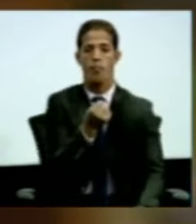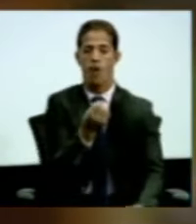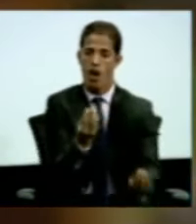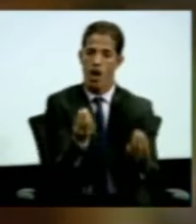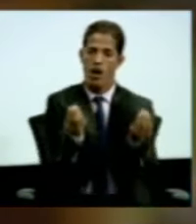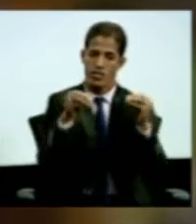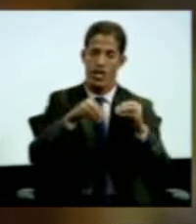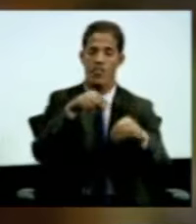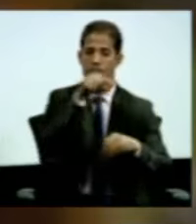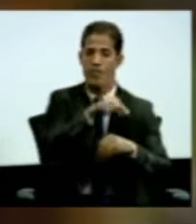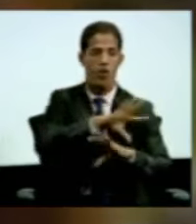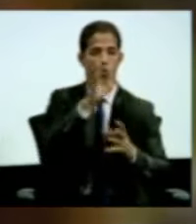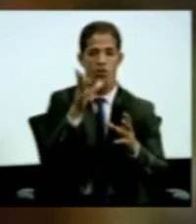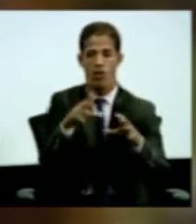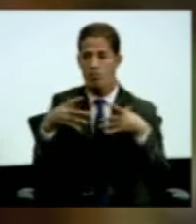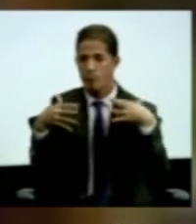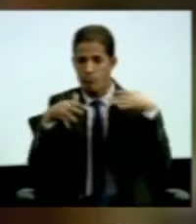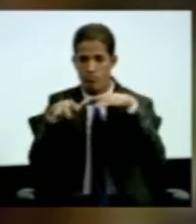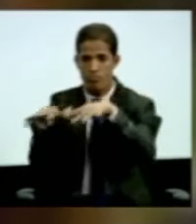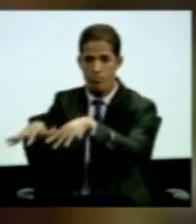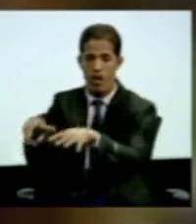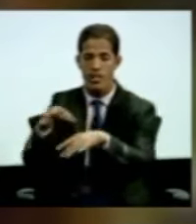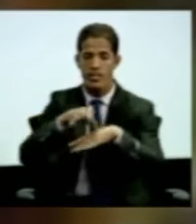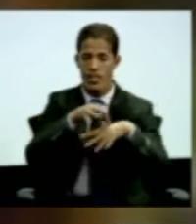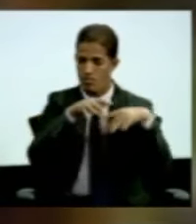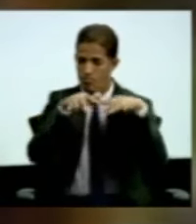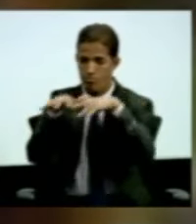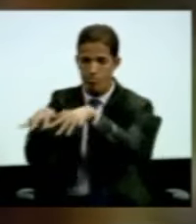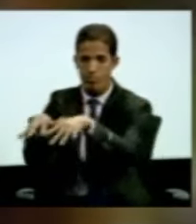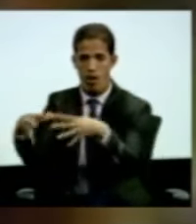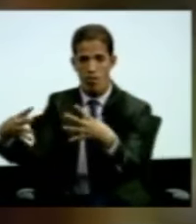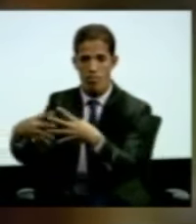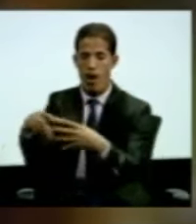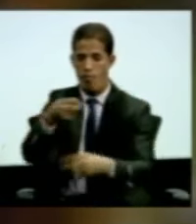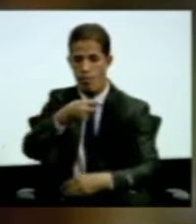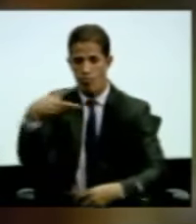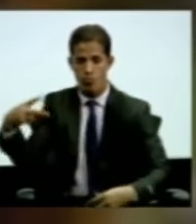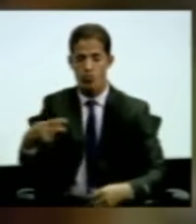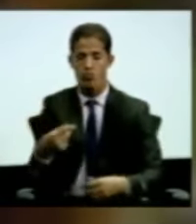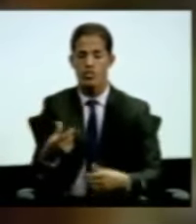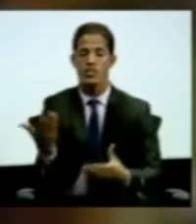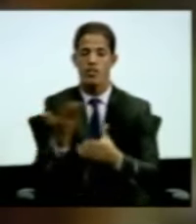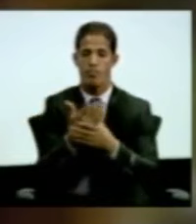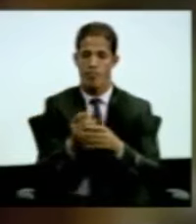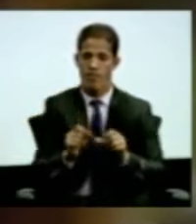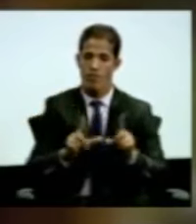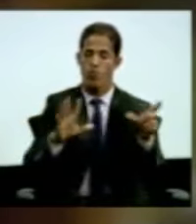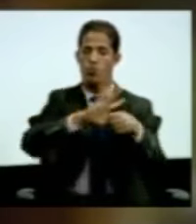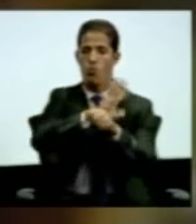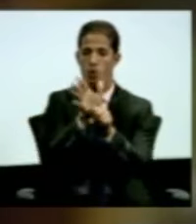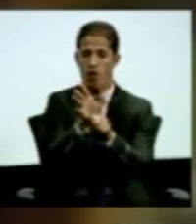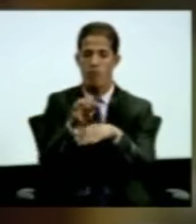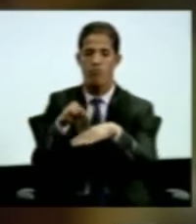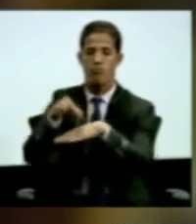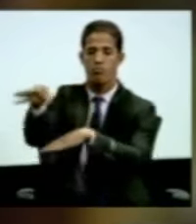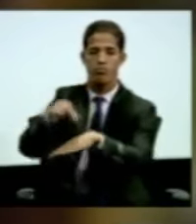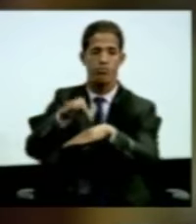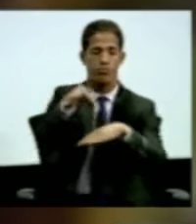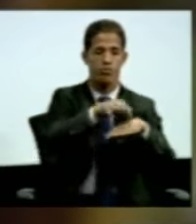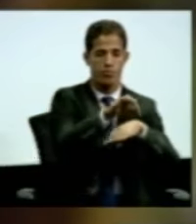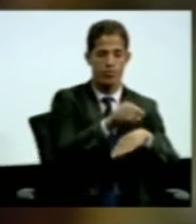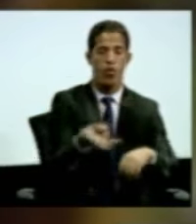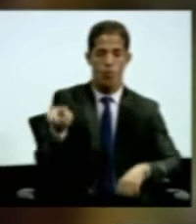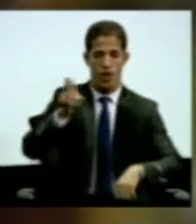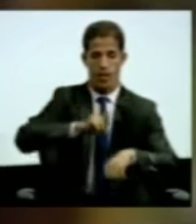كل الهيئات والمؤسسات العامله في مجال مكافحه انتشار الوباء تخصيص طاقم صحي متكامل